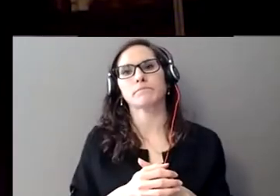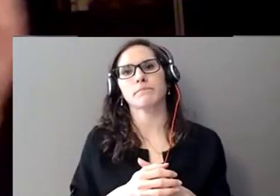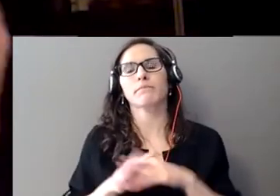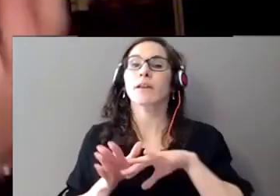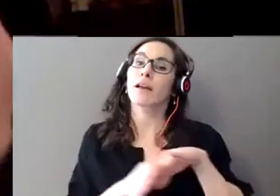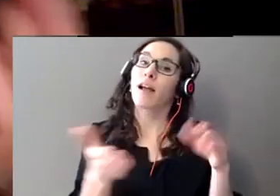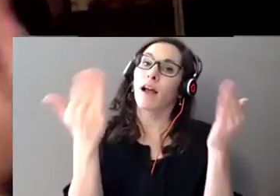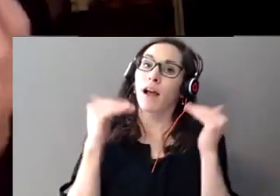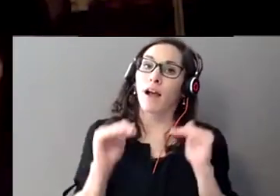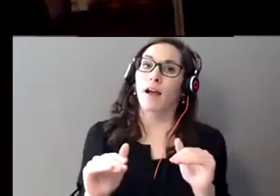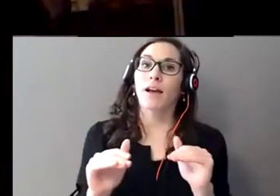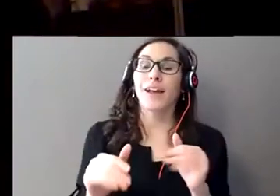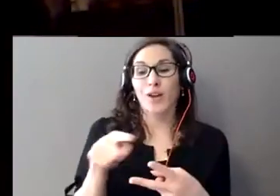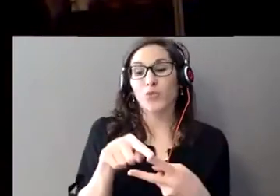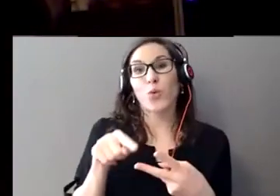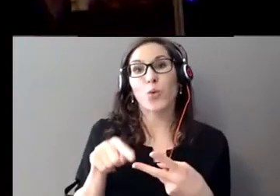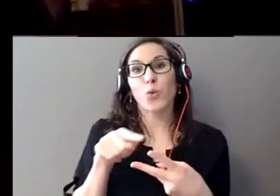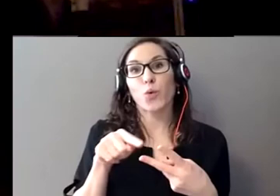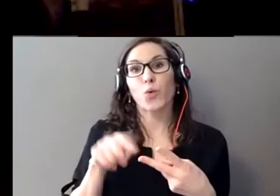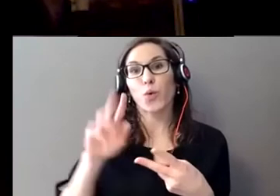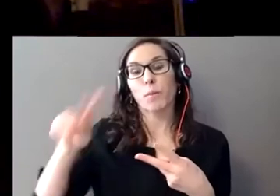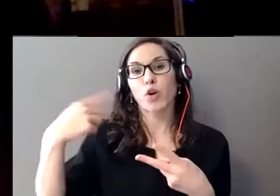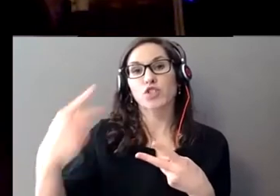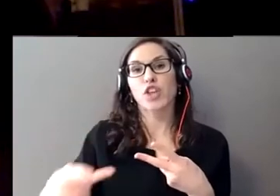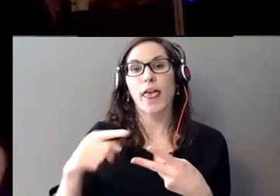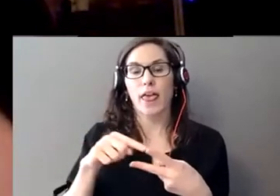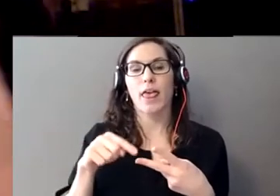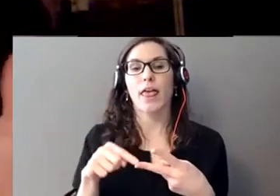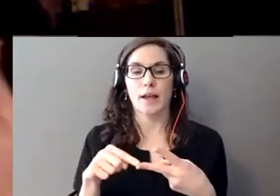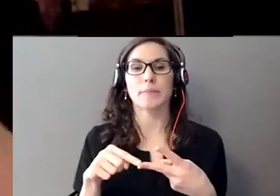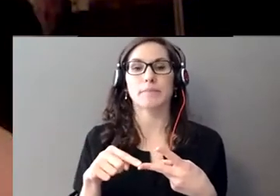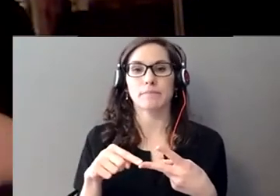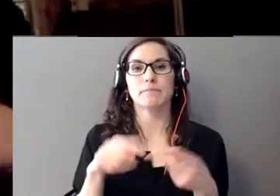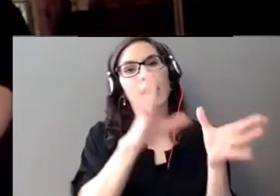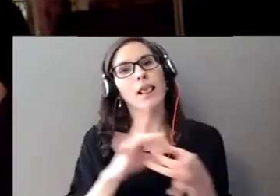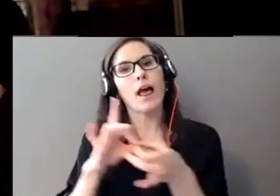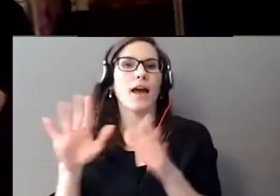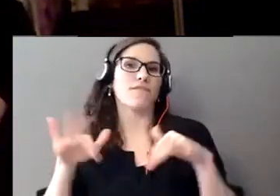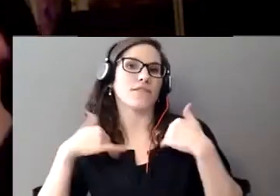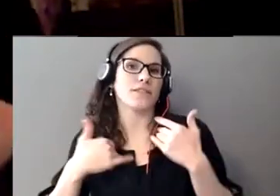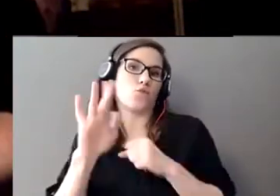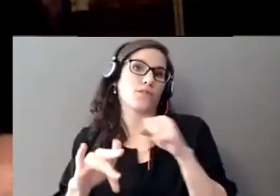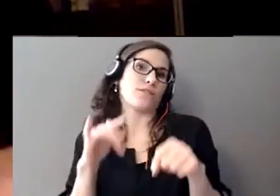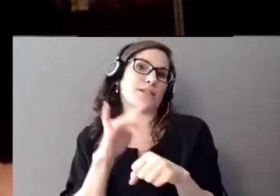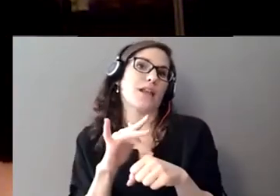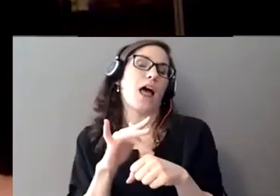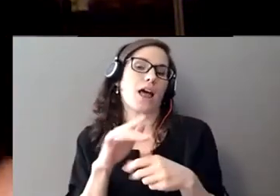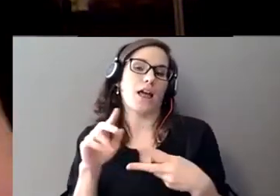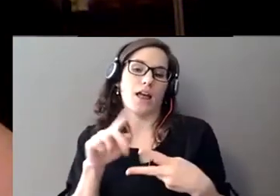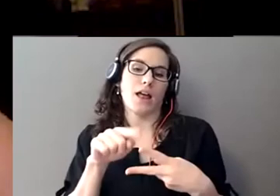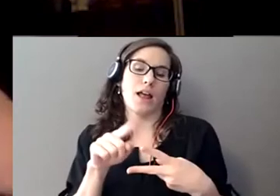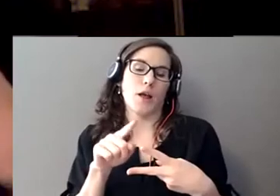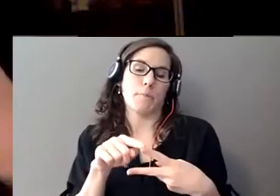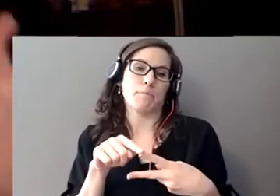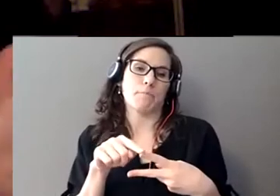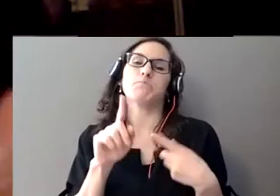les deux projets qui ont trait à la vie universitaire, ce sont, d'une part, le projet